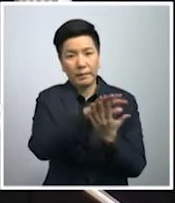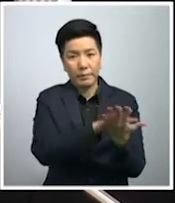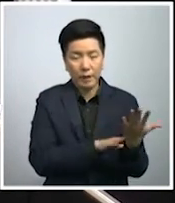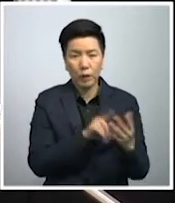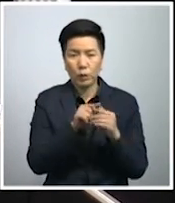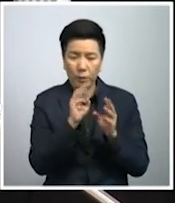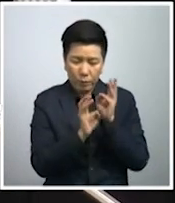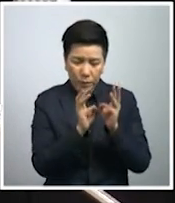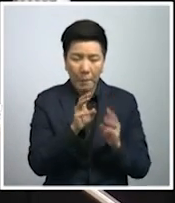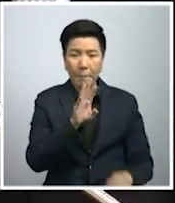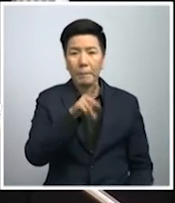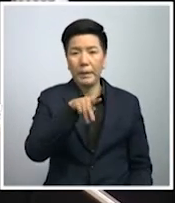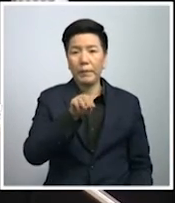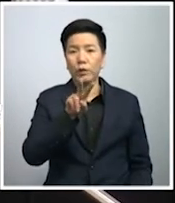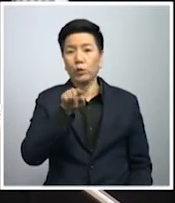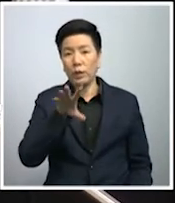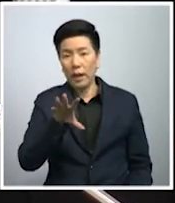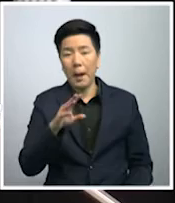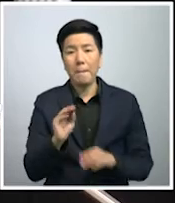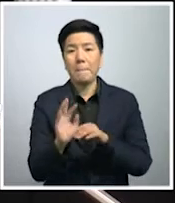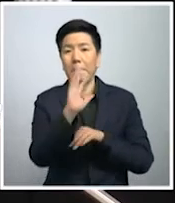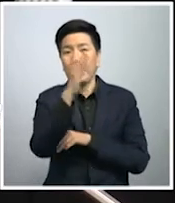ทั่วประเทศเรื่องของคุณละออง PM 2.5และไฟป่าการทำงานติดตามการปฏิรูปประเทศเรื่องการบริหารจัดการทรัพยากรทางน้ำของภาคเหนือตอนบนคณะทำงานติดตามการปฏิรูปประเทศเรื่องสังคมวัฒนธรรมและประเพณีอีสาคณะทำงานติดตามแผนงานโครงการของจังหวัดที่เกี่ยวข้องกับการปฏิรูปประเทศของพื้นที่จังหวัดภาคเหนือตอนบนเพื่อเป็นการรวบรวมข้อมูลประกอบการปฏิบัติการต่างๆของการปฏิรูปประเทศและยุทธศาสตร์ชาติภายใต้กรอบและหน้าที่ของสภาต่อไปครับอ่ะ